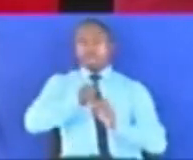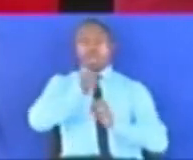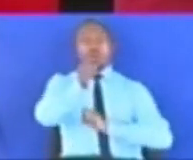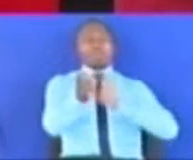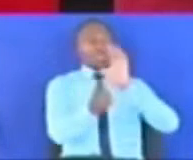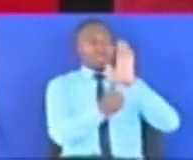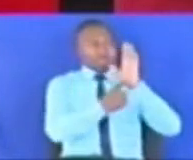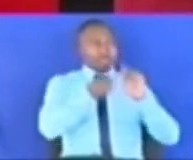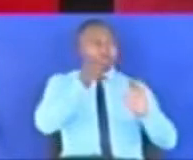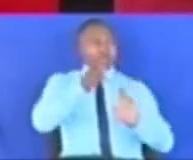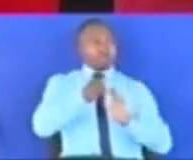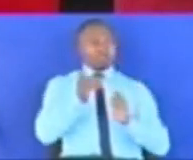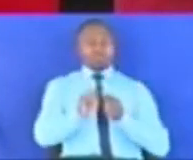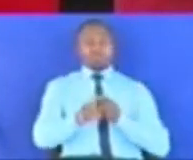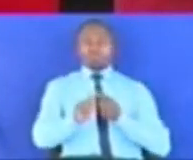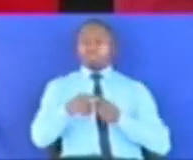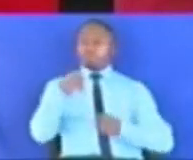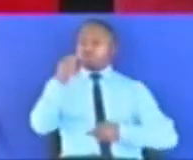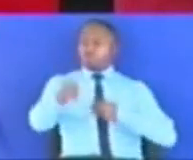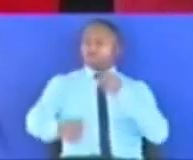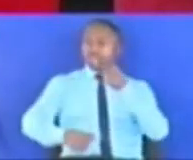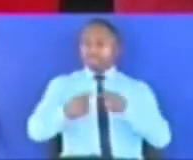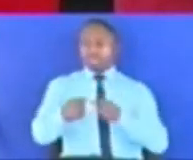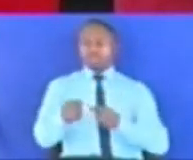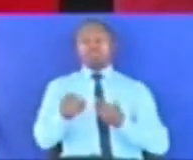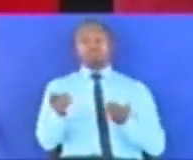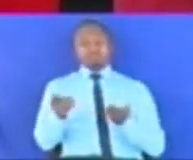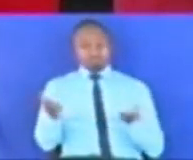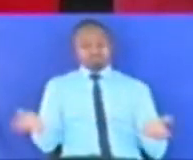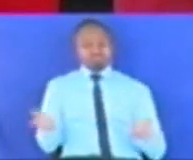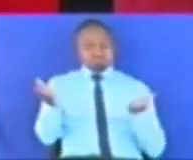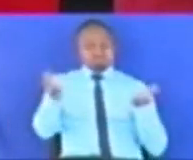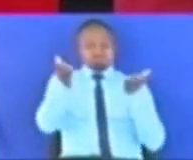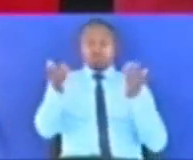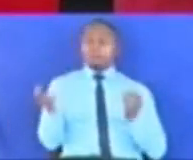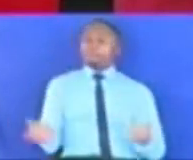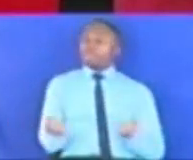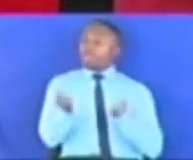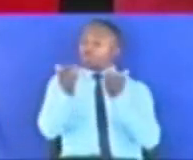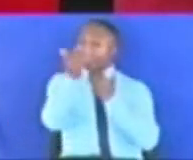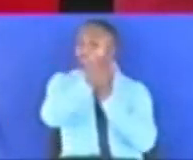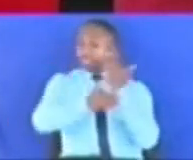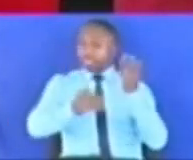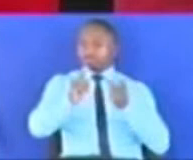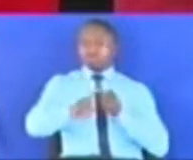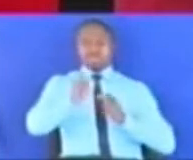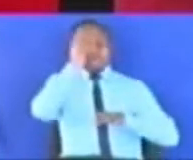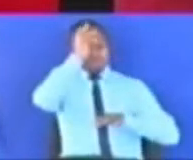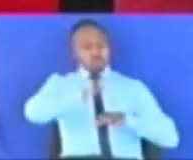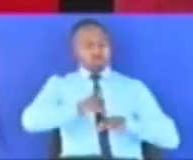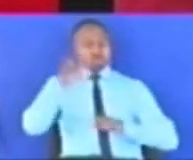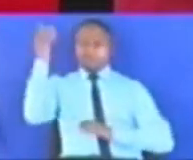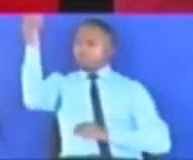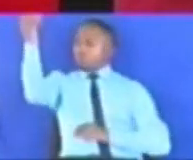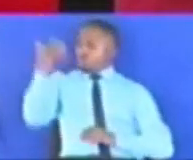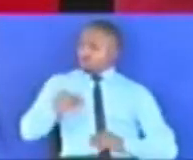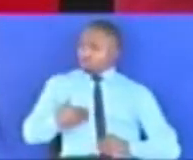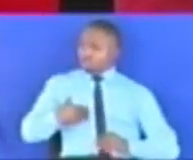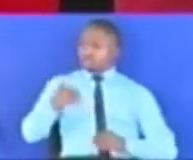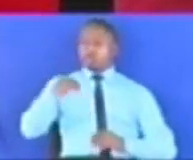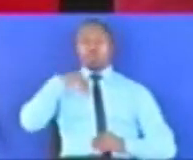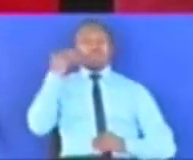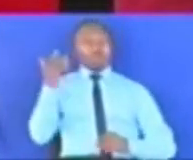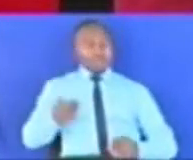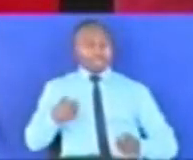kwa ajili ya kuendelea kushamirisha maendeleo nchini ambayo yametugusa moja kwa moja